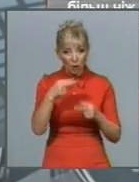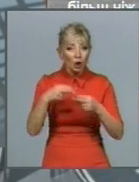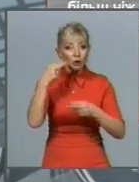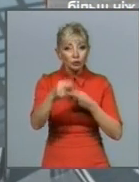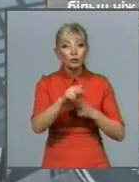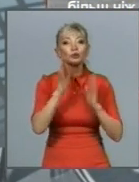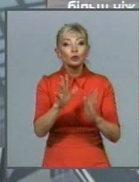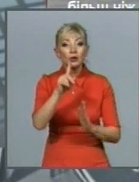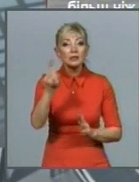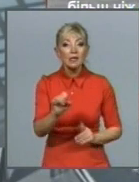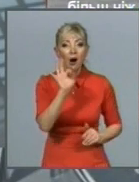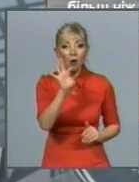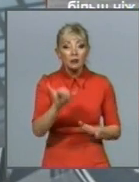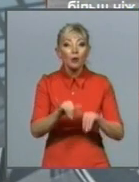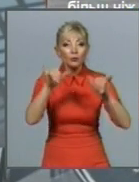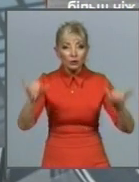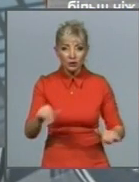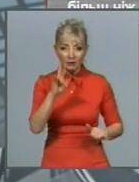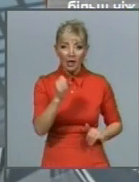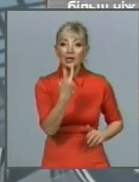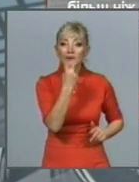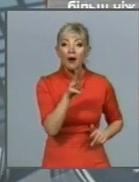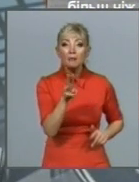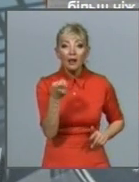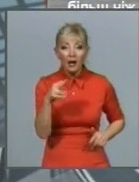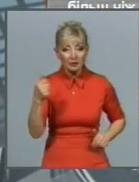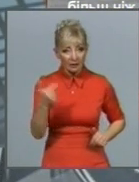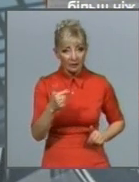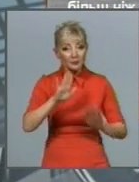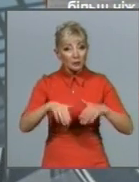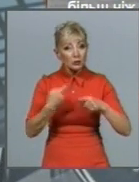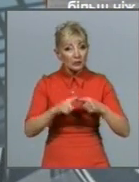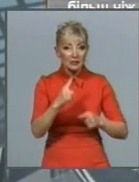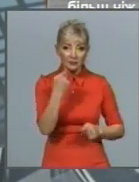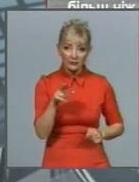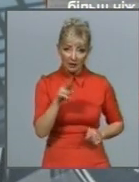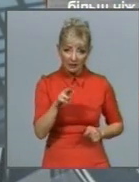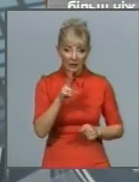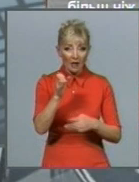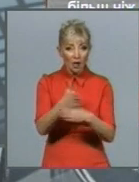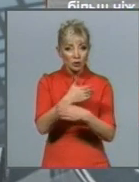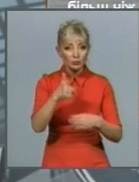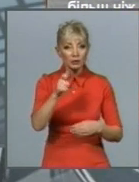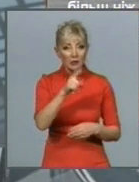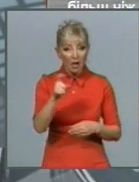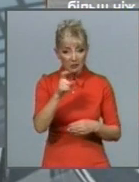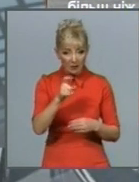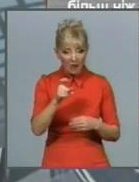за жовтень збільшено на 2 мільярди гривень. Після цього з 1 січня тарифи на розподіл газу збільшують